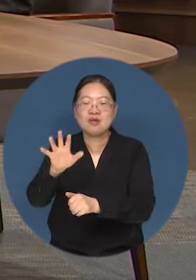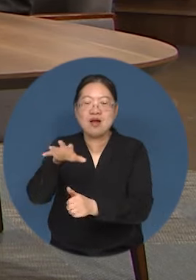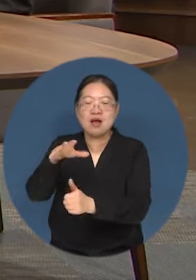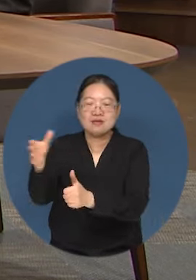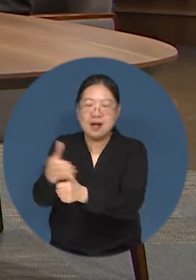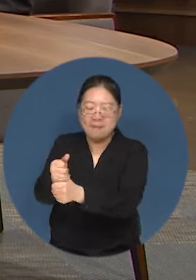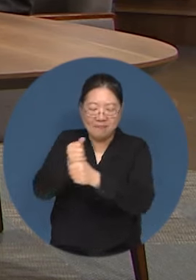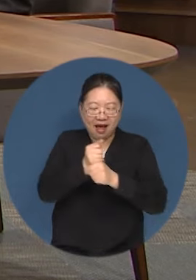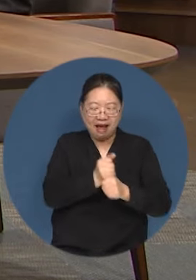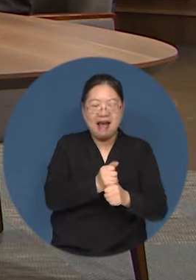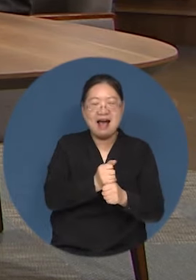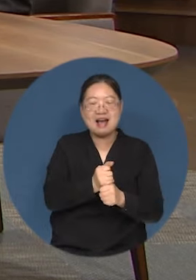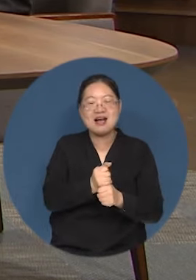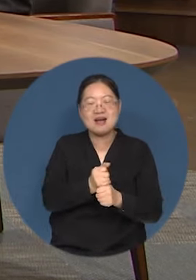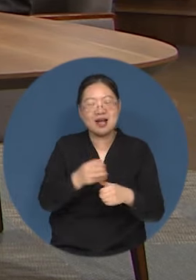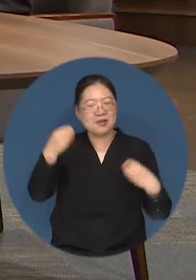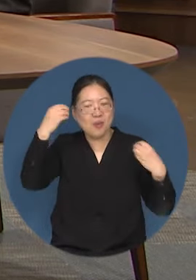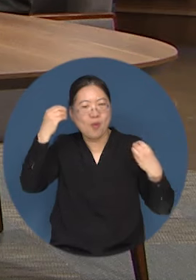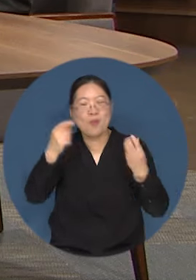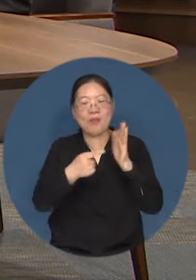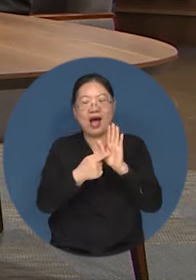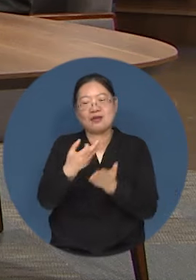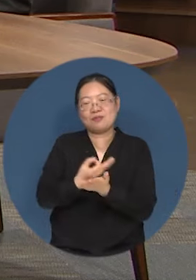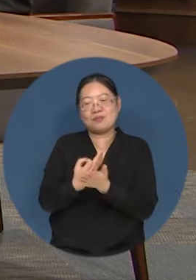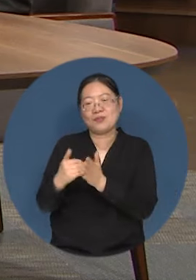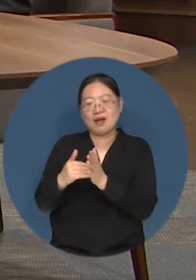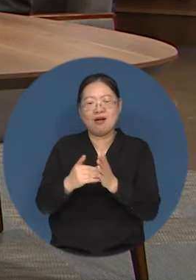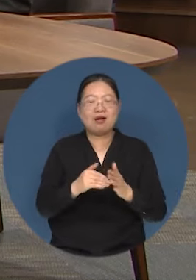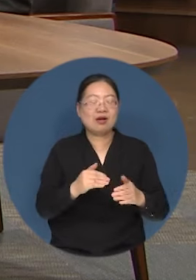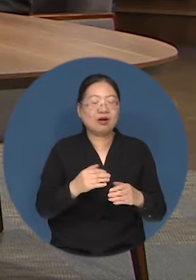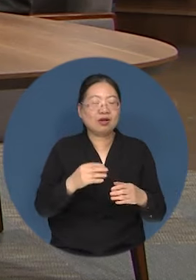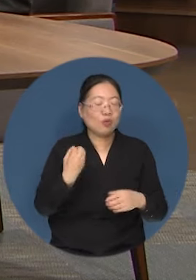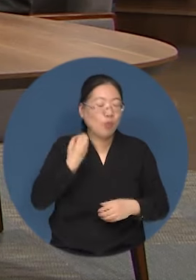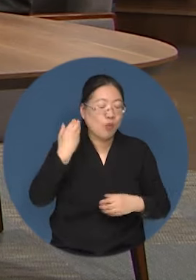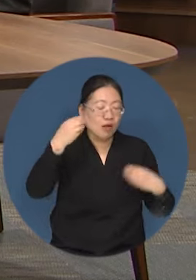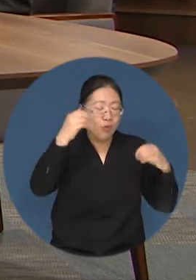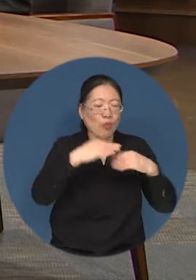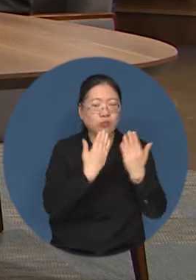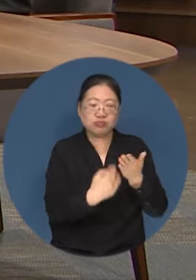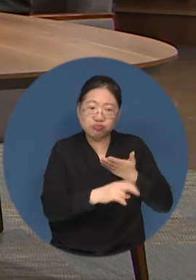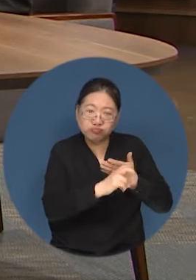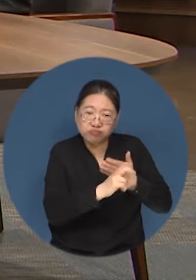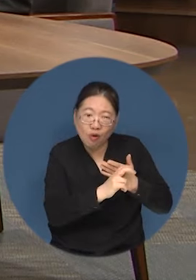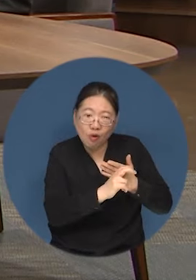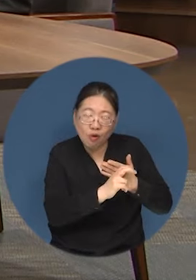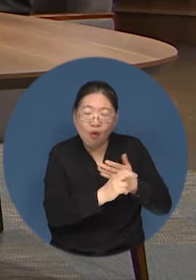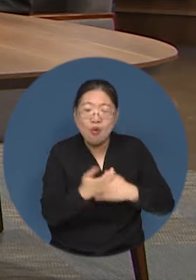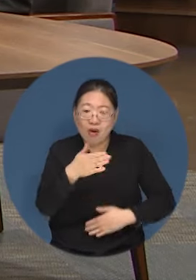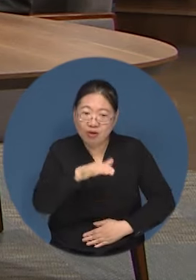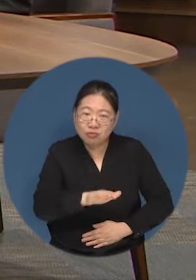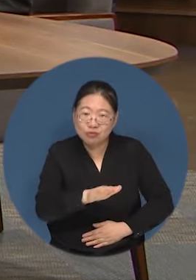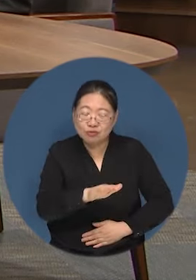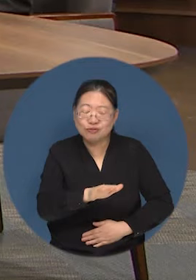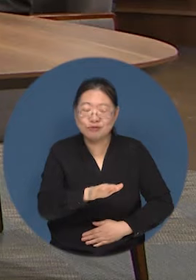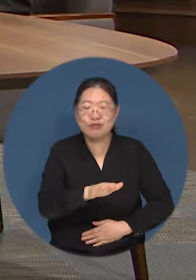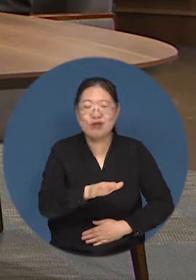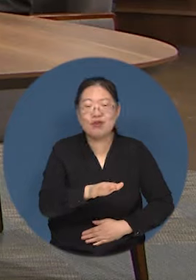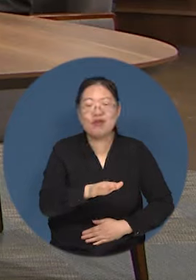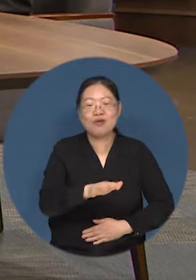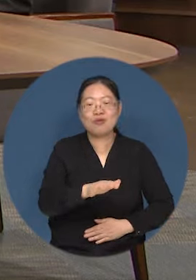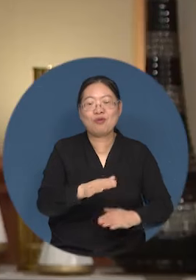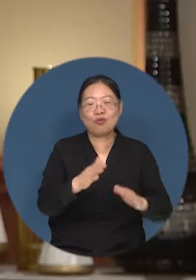사육을 했으니까요. 근데 전부 다 불법이었군요. 그러니까 그 그렇죠. 돌고래 쇼가. 네. 근데도 그냥 버젓이 그냥 행하고 있었던